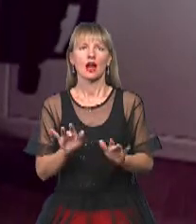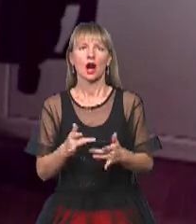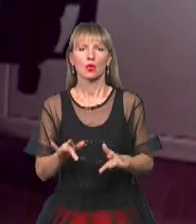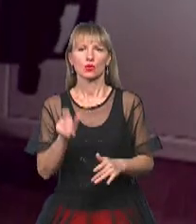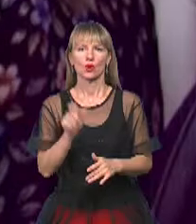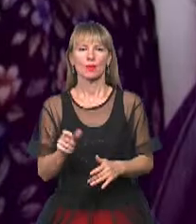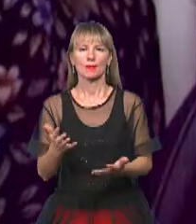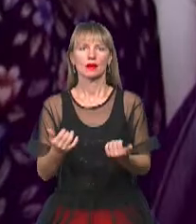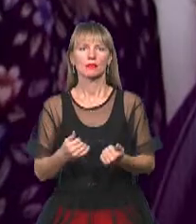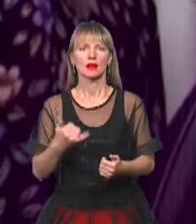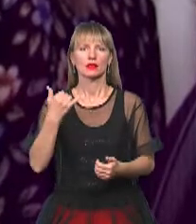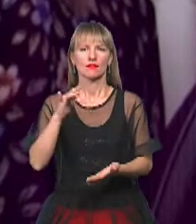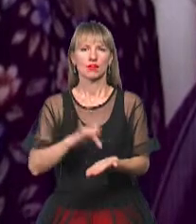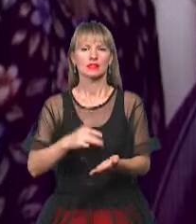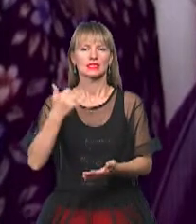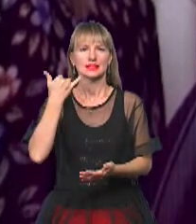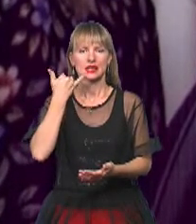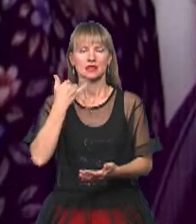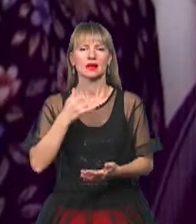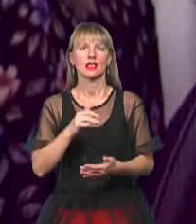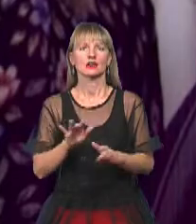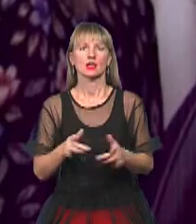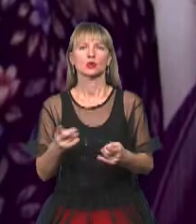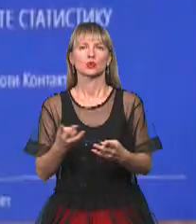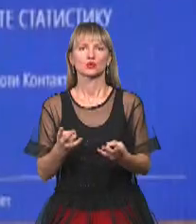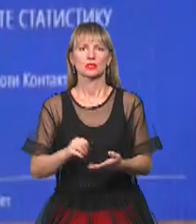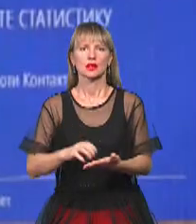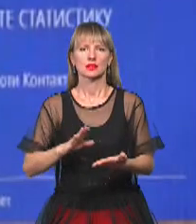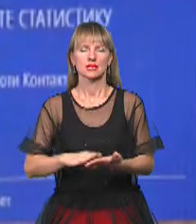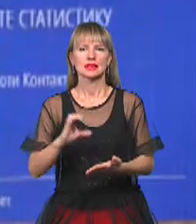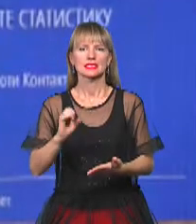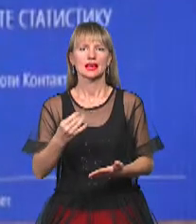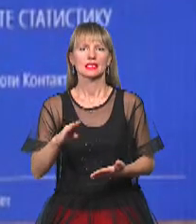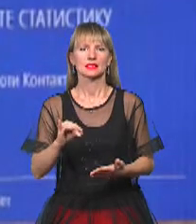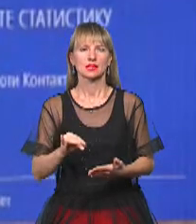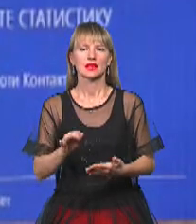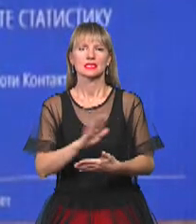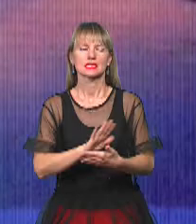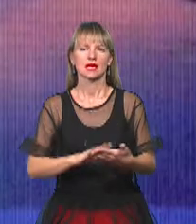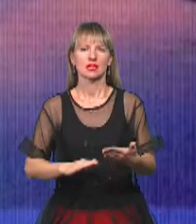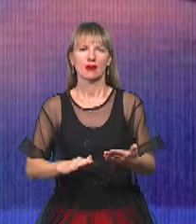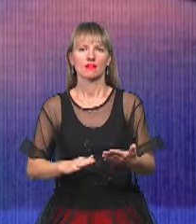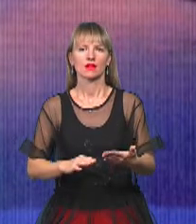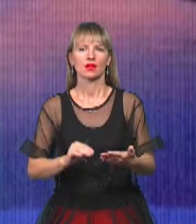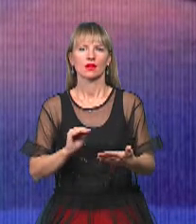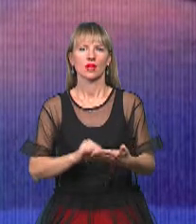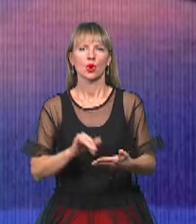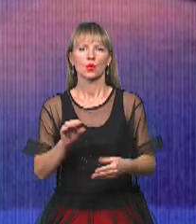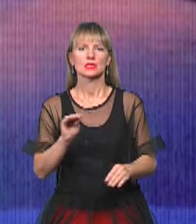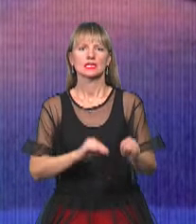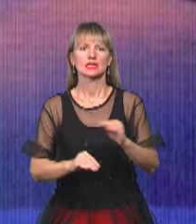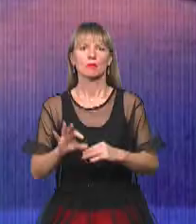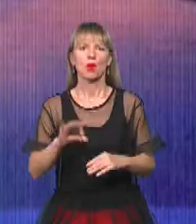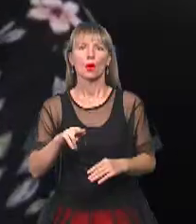приймають у контакт-центрі в електронному вигляді. Для цього потрібно зареєструватися на сайті установи. Заявка відразу відображається у системі